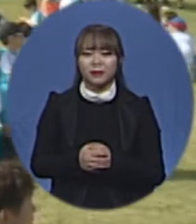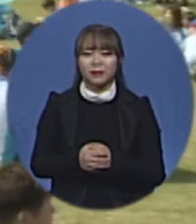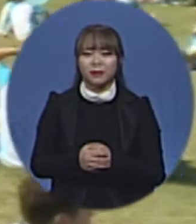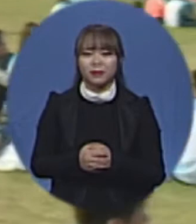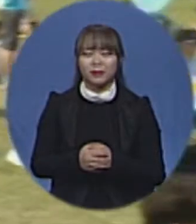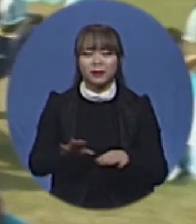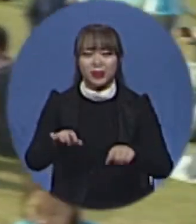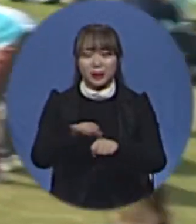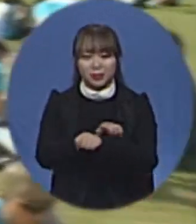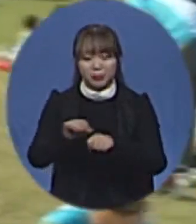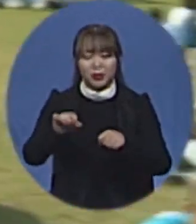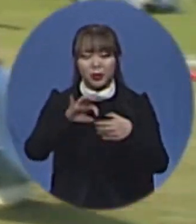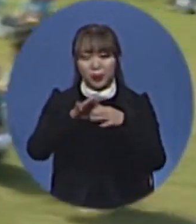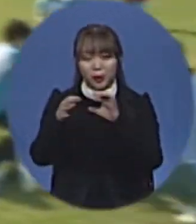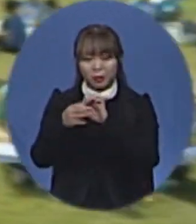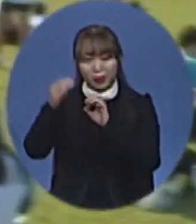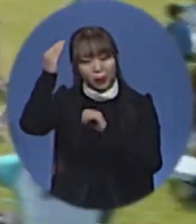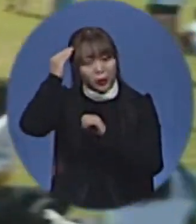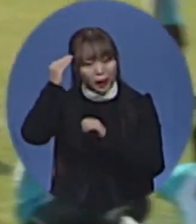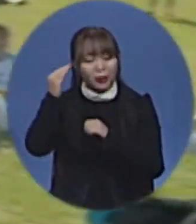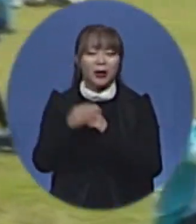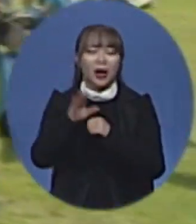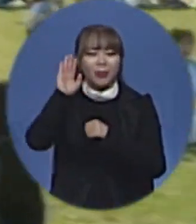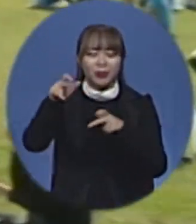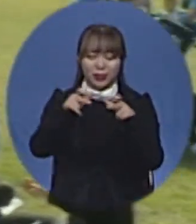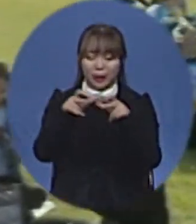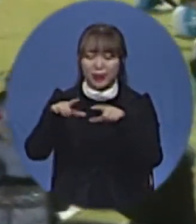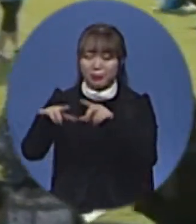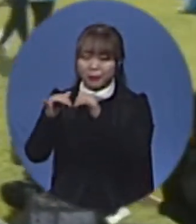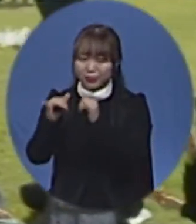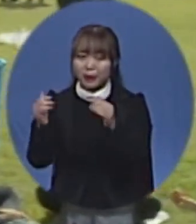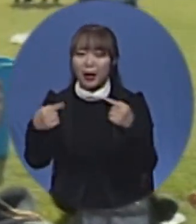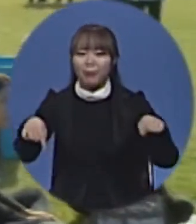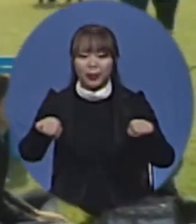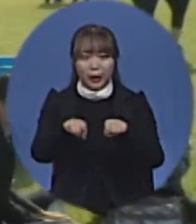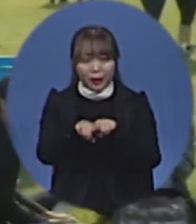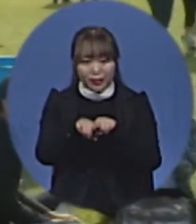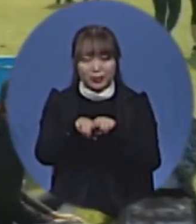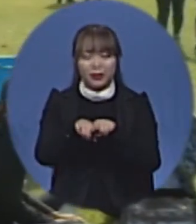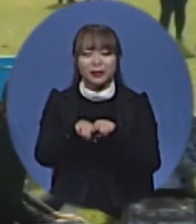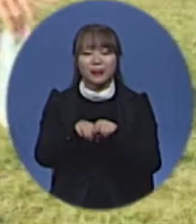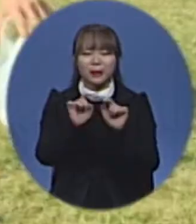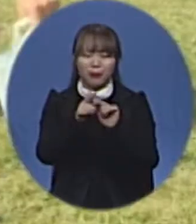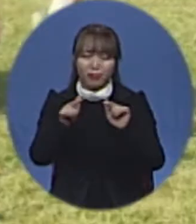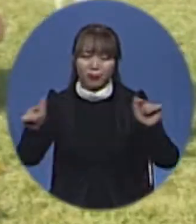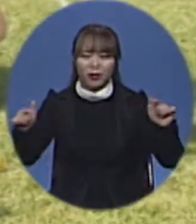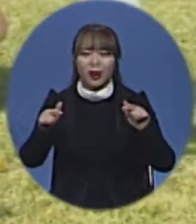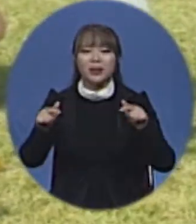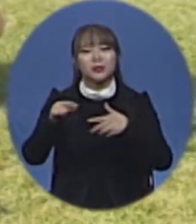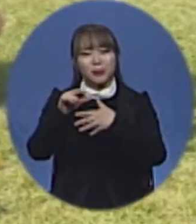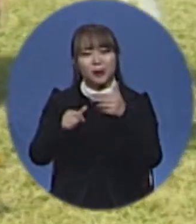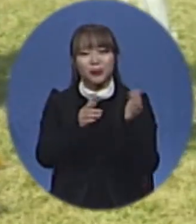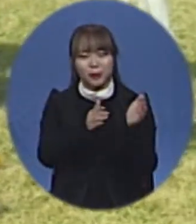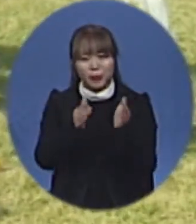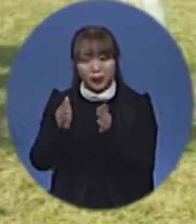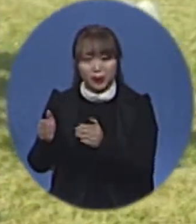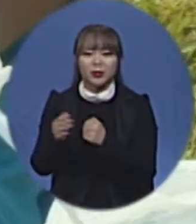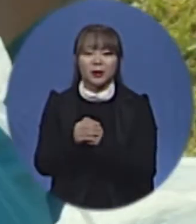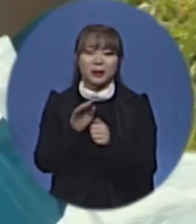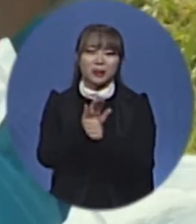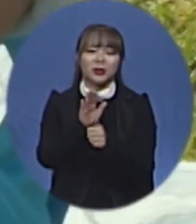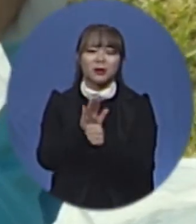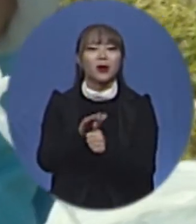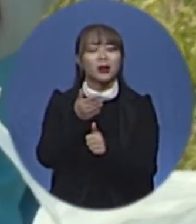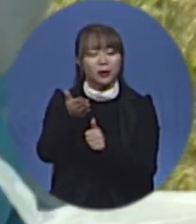한편 스페셜 올림픽 코리아는 앞으로도 장애인과 비장애인이 함께할 수 있는 다채로운 행사를 마련하는 데